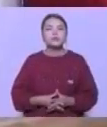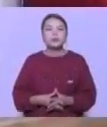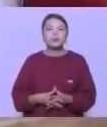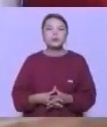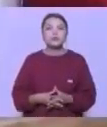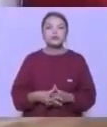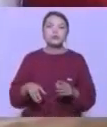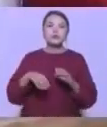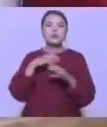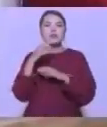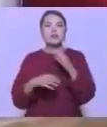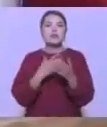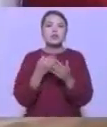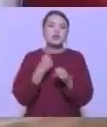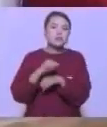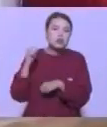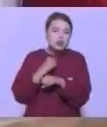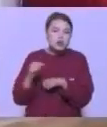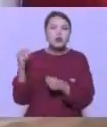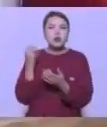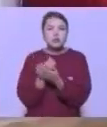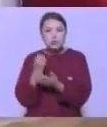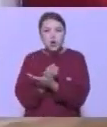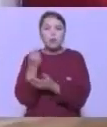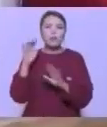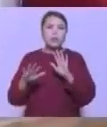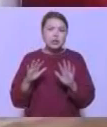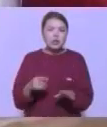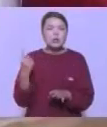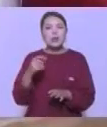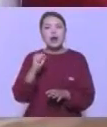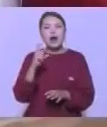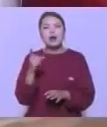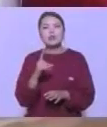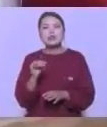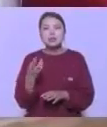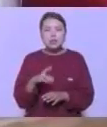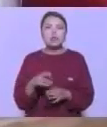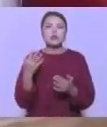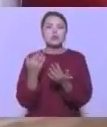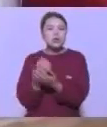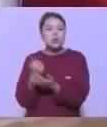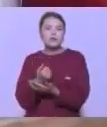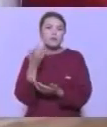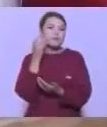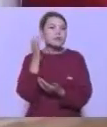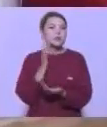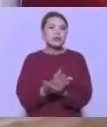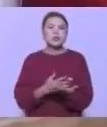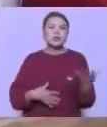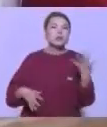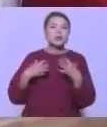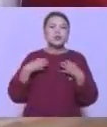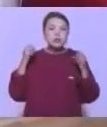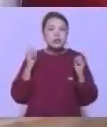әлемдік жарыстарда жүлдегер болып жатыр, жеңімпаз болып жатыр. Азия чемпионатында да масқара нәтижелер көрсетіп жатыр. Осының бәрі